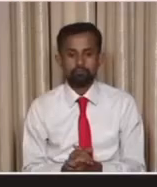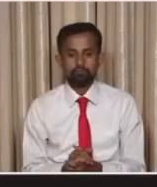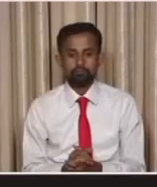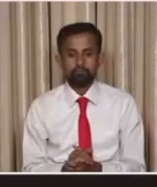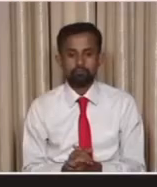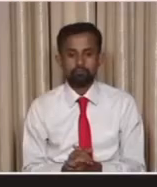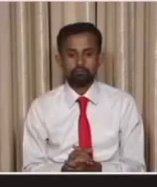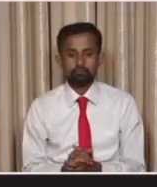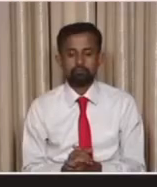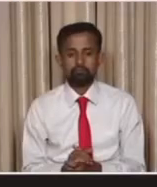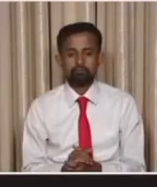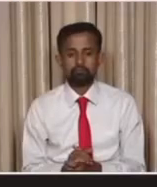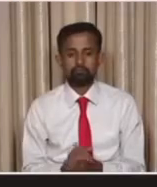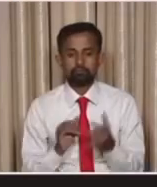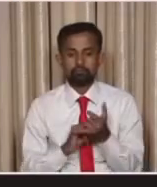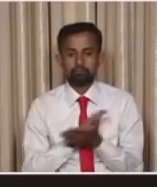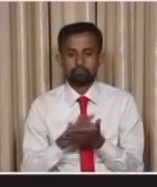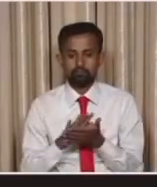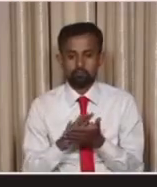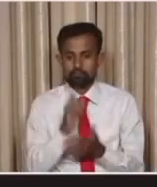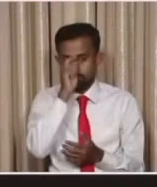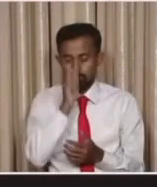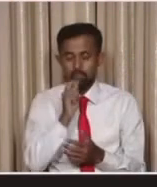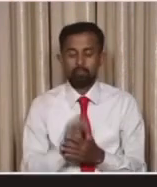ගරු මන්ත්‍රීතුමා ශාන්ත බණ්ඩාරතුමා